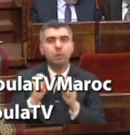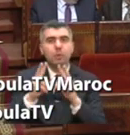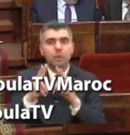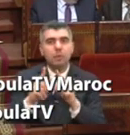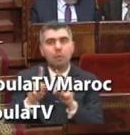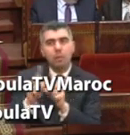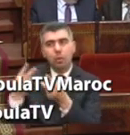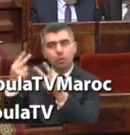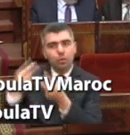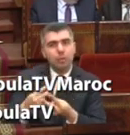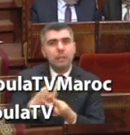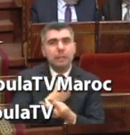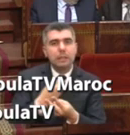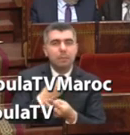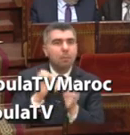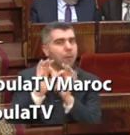تغيب الأطر الطبية